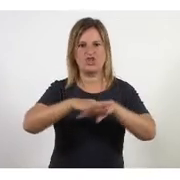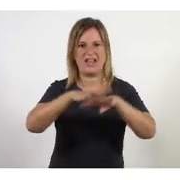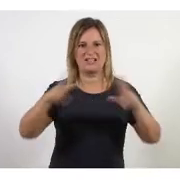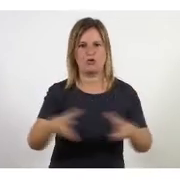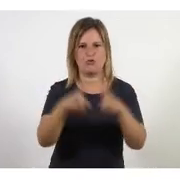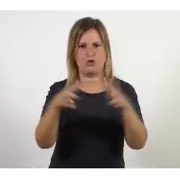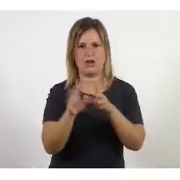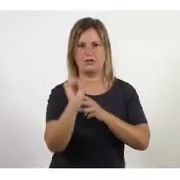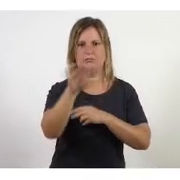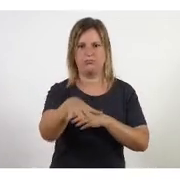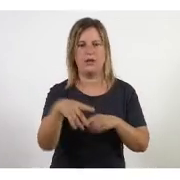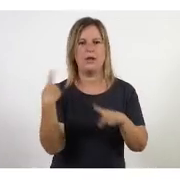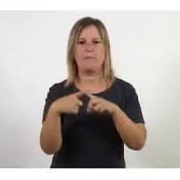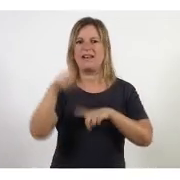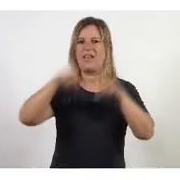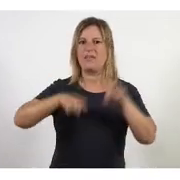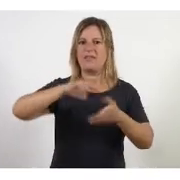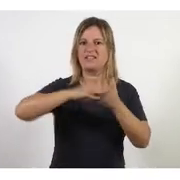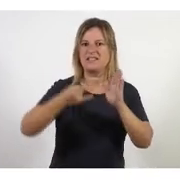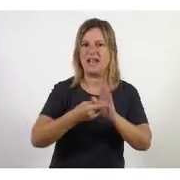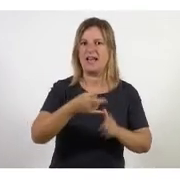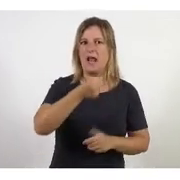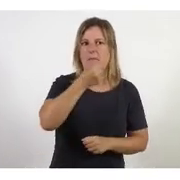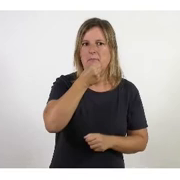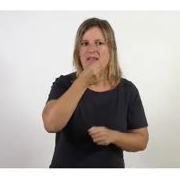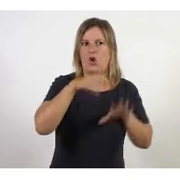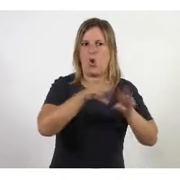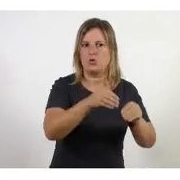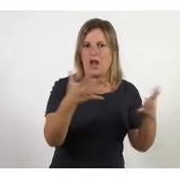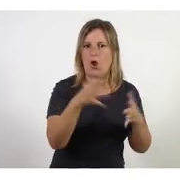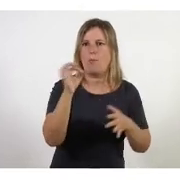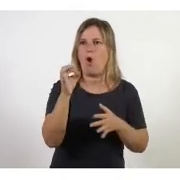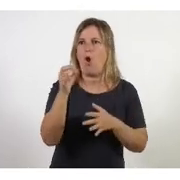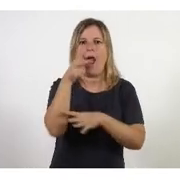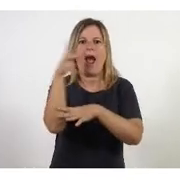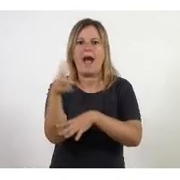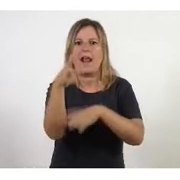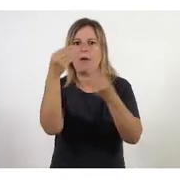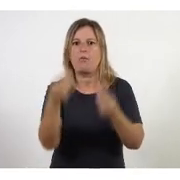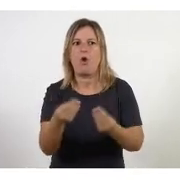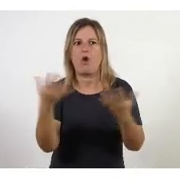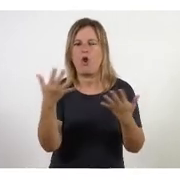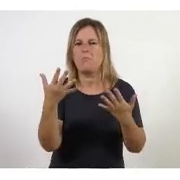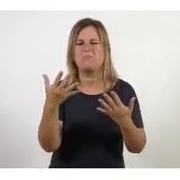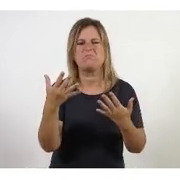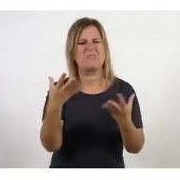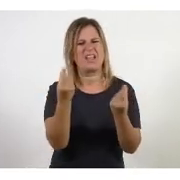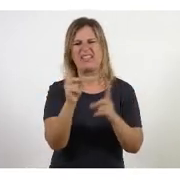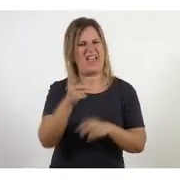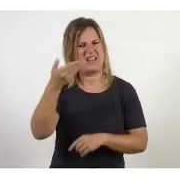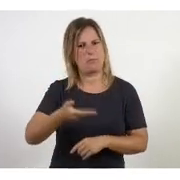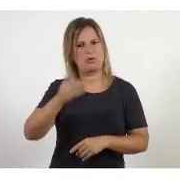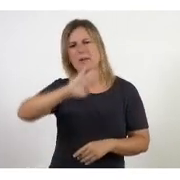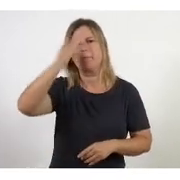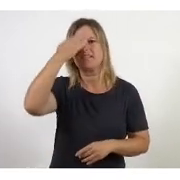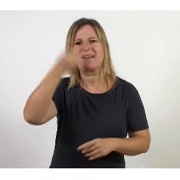utilitzem un micro o com fer bona gravació potser no és tan important com que la narrativa sigui atractiva i